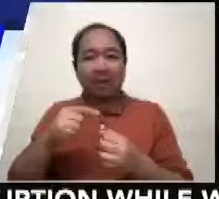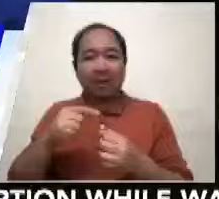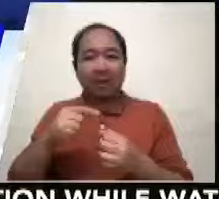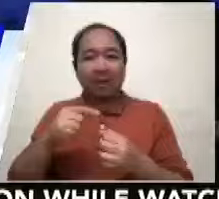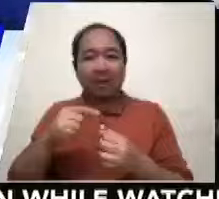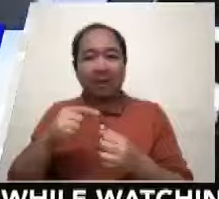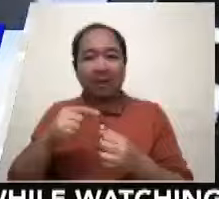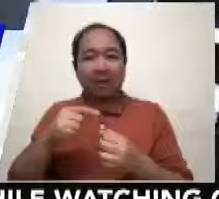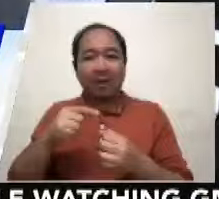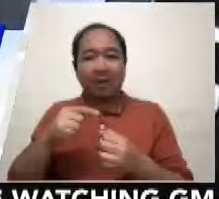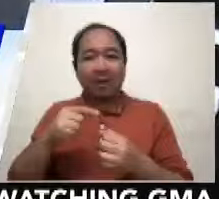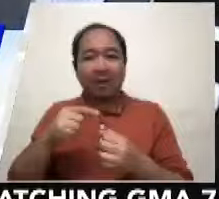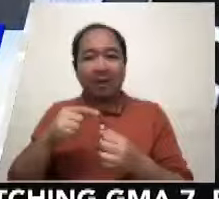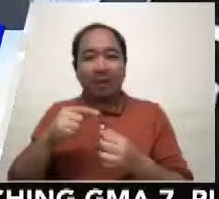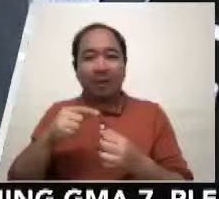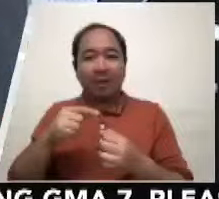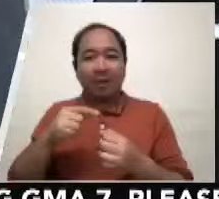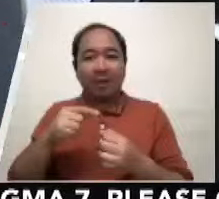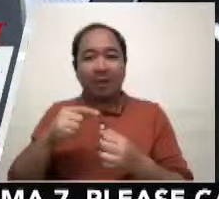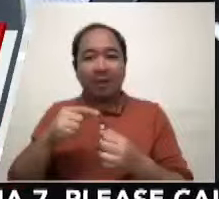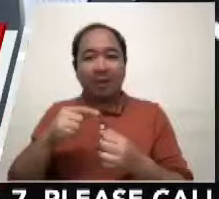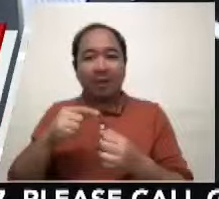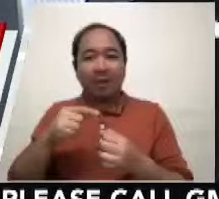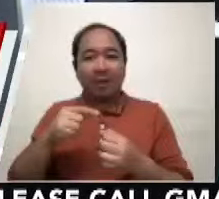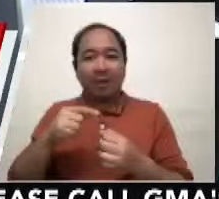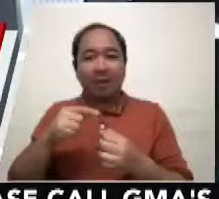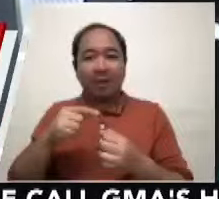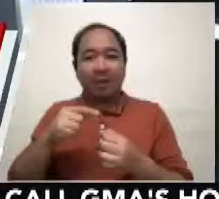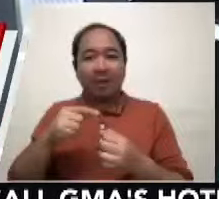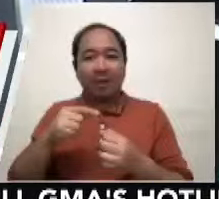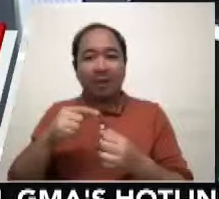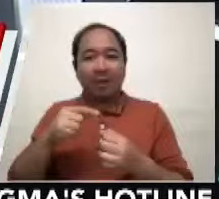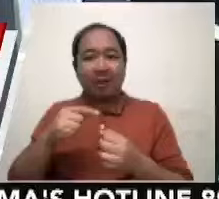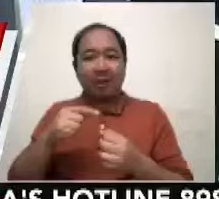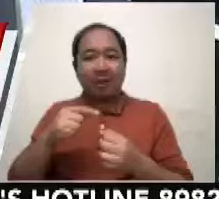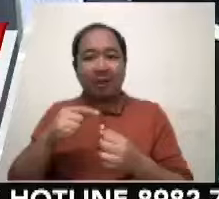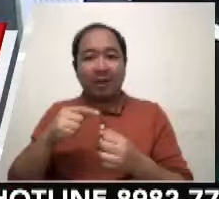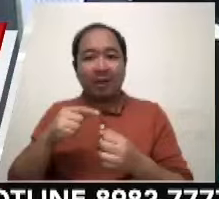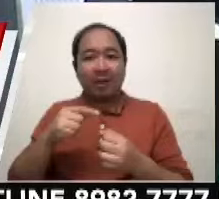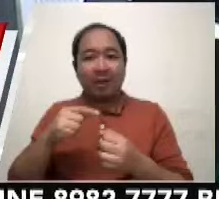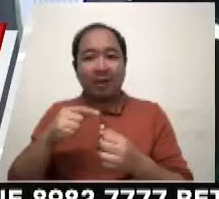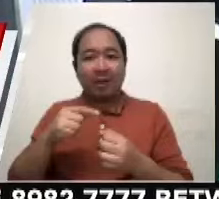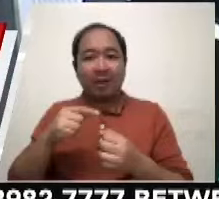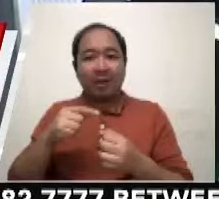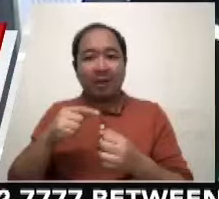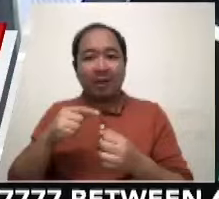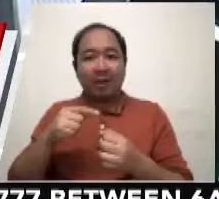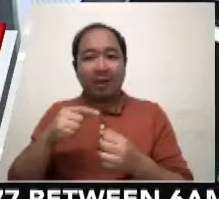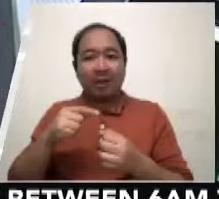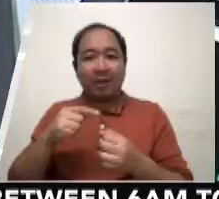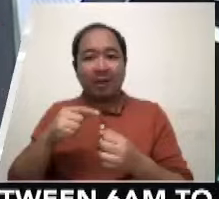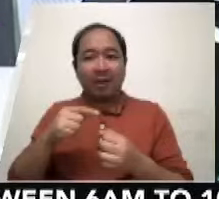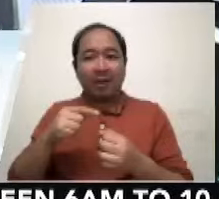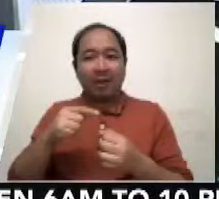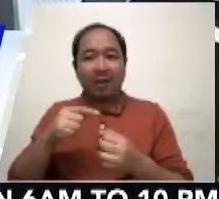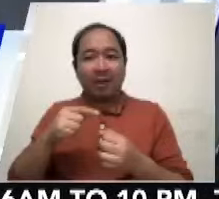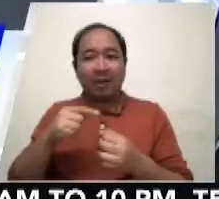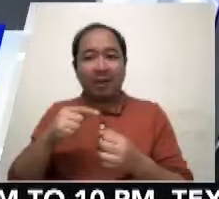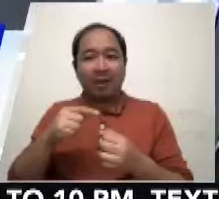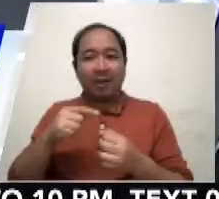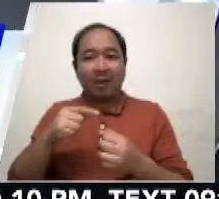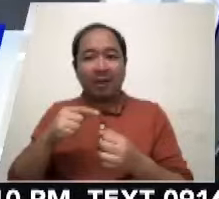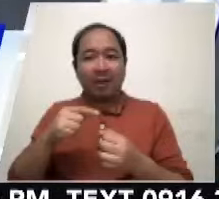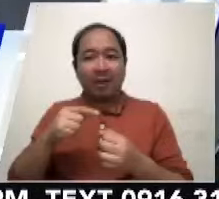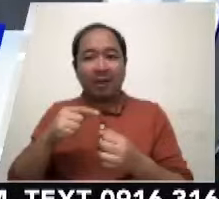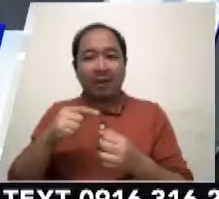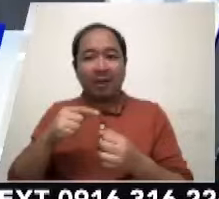7. Game po kami kasi we went into this industry not just to sing and dance. Siyempre all around po gusto po namin. Ready